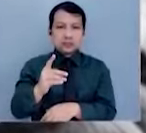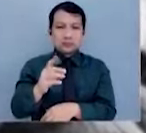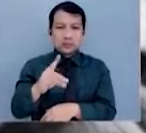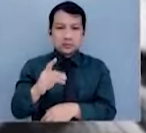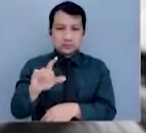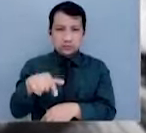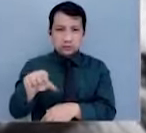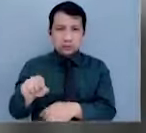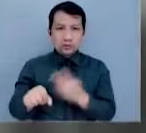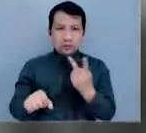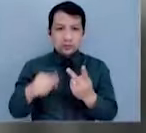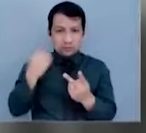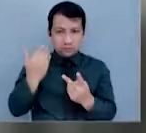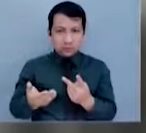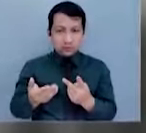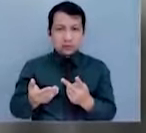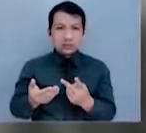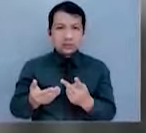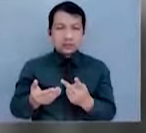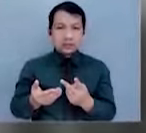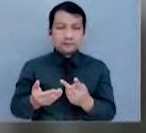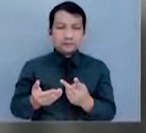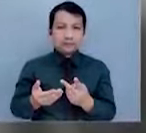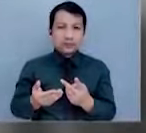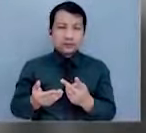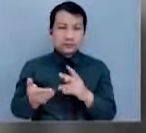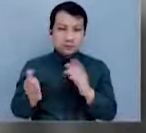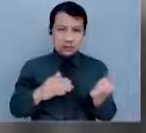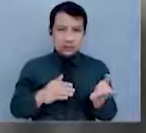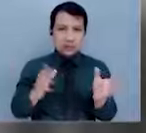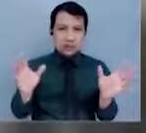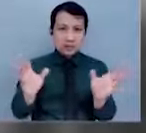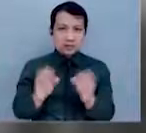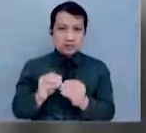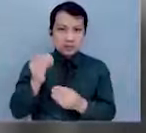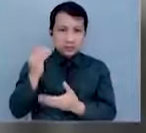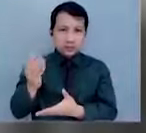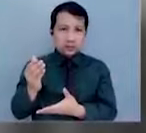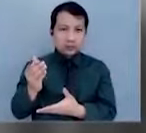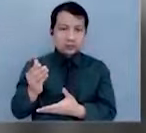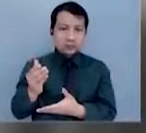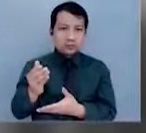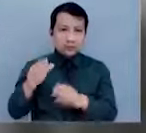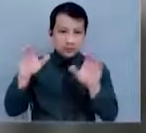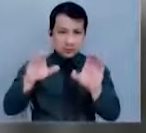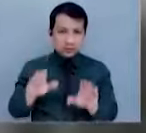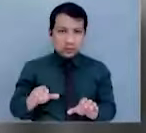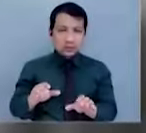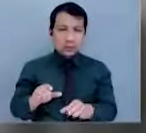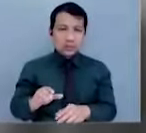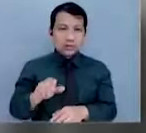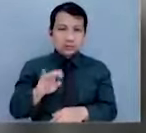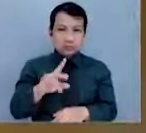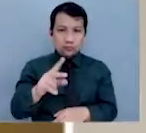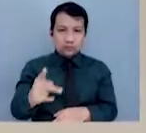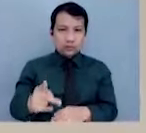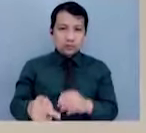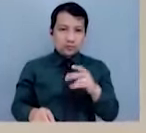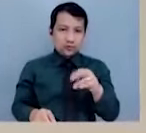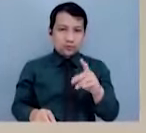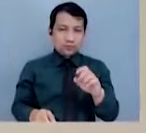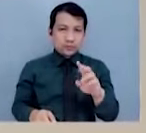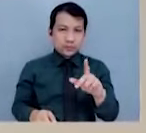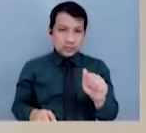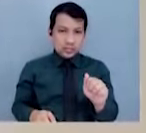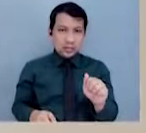rin ang namatay dahil sa rabies. Dahil sa dami, kasalukuyang nasa state of calamity ang bayan ng Buac at Buena Vista. Nagkaroon